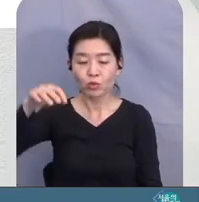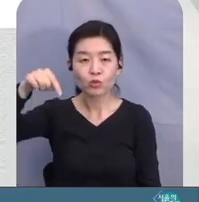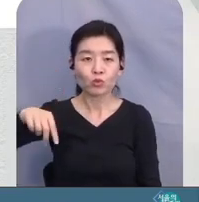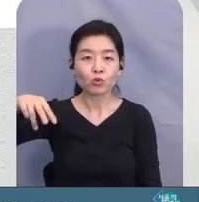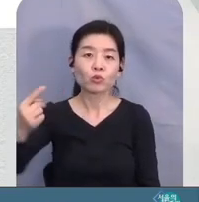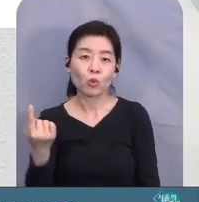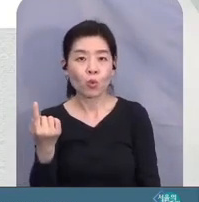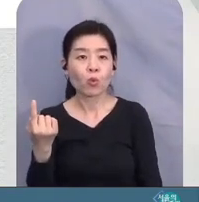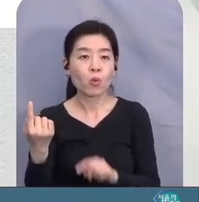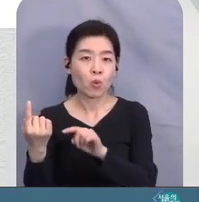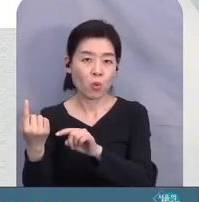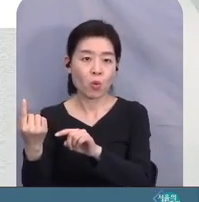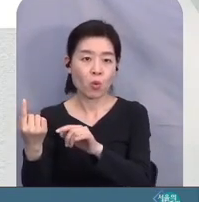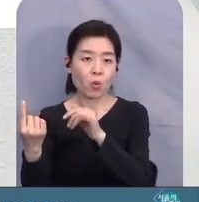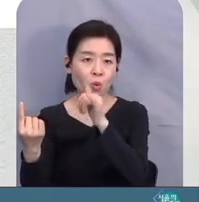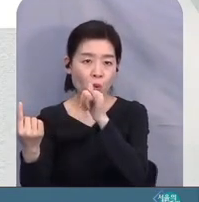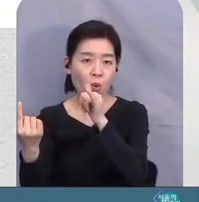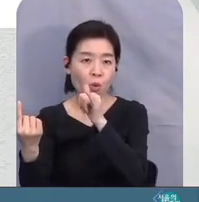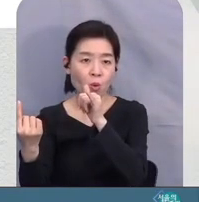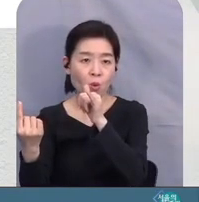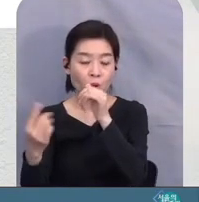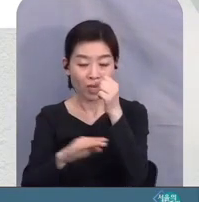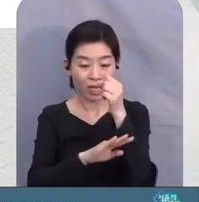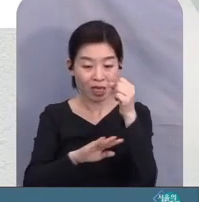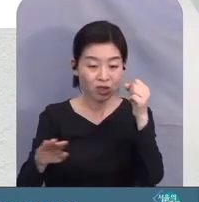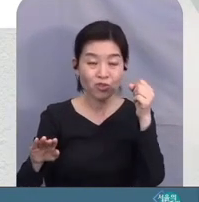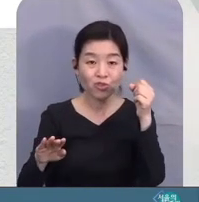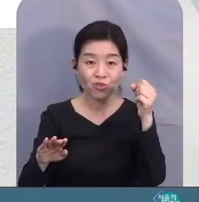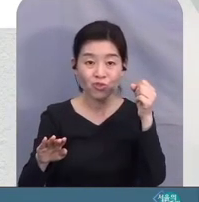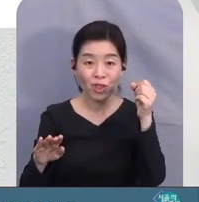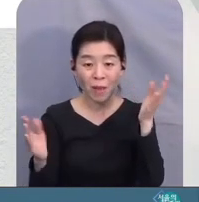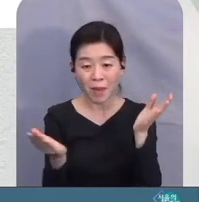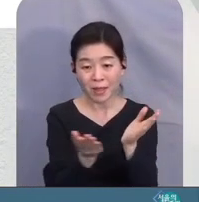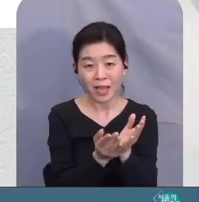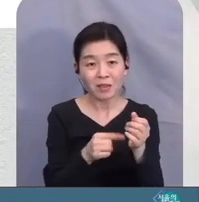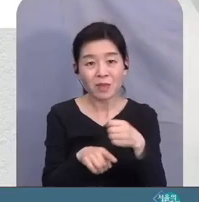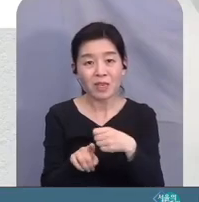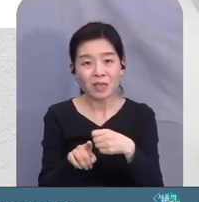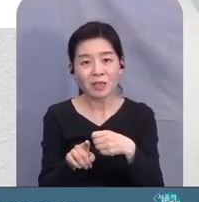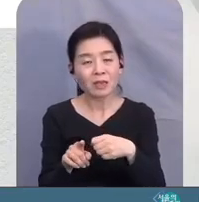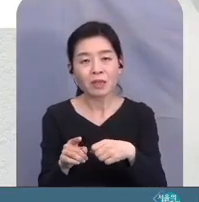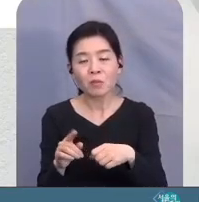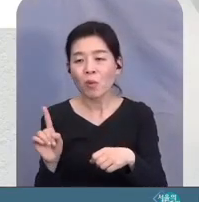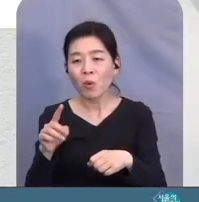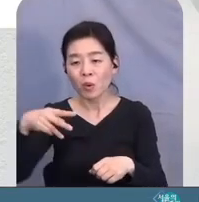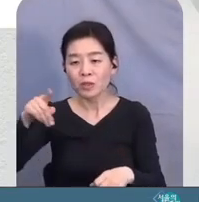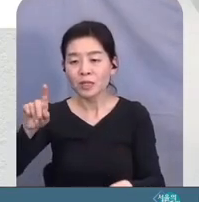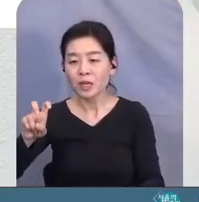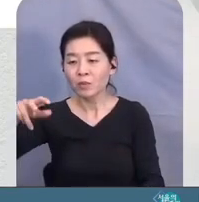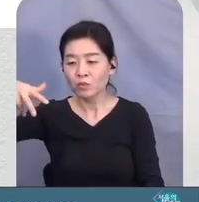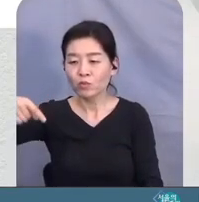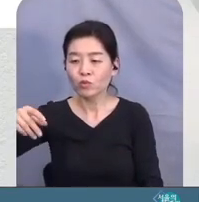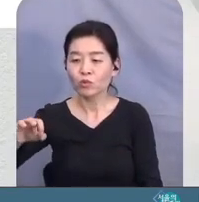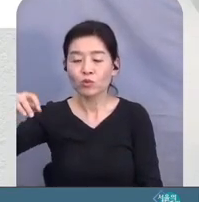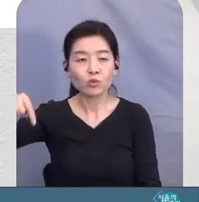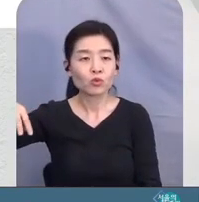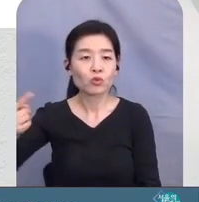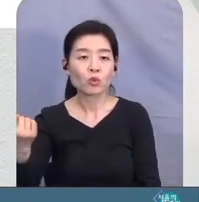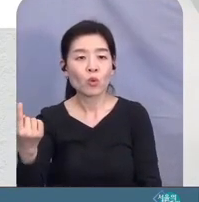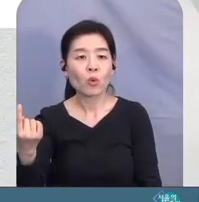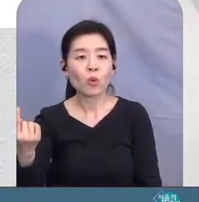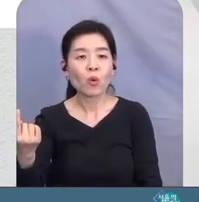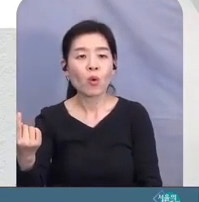기준치를 만족한다 하는 것도 삼중수소가 잔뜩 있는 거예요. 그러니까 알프스를